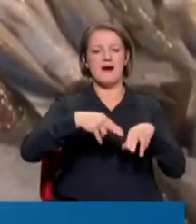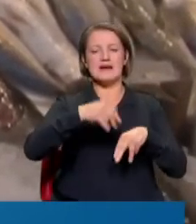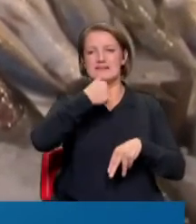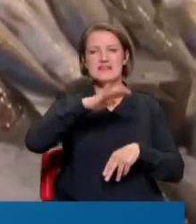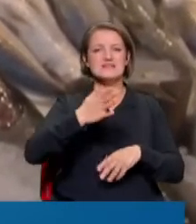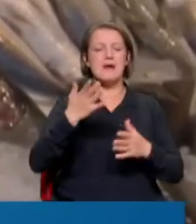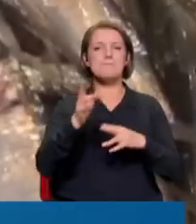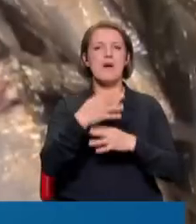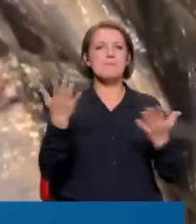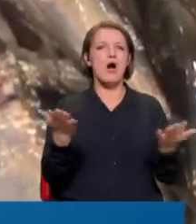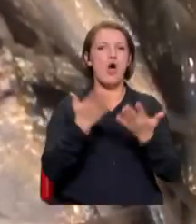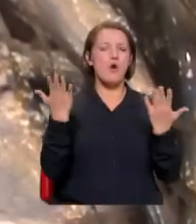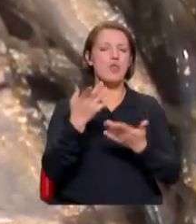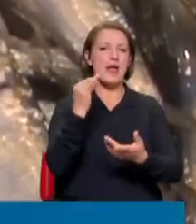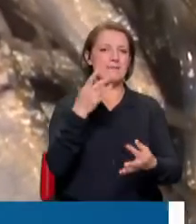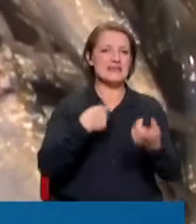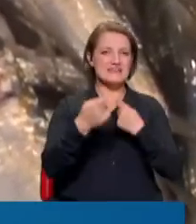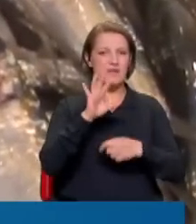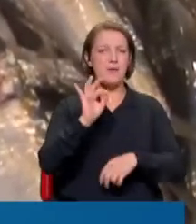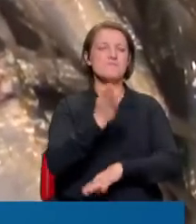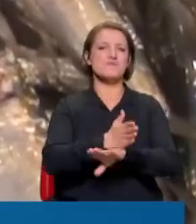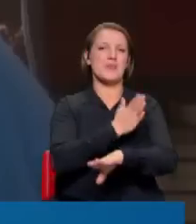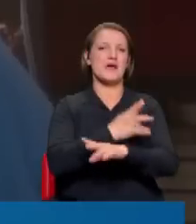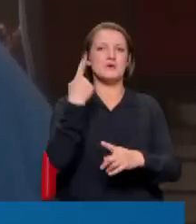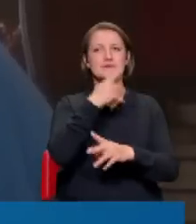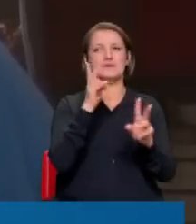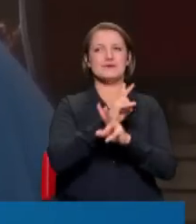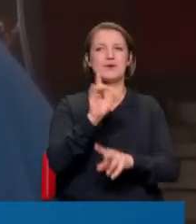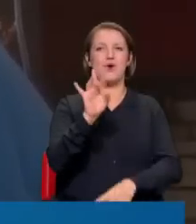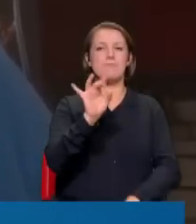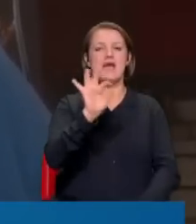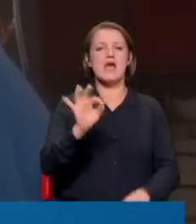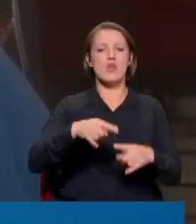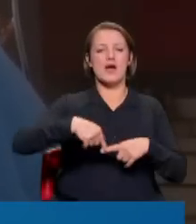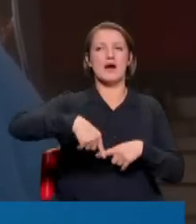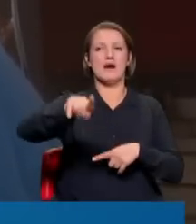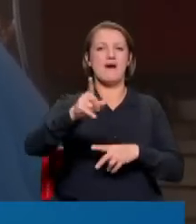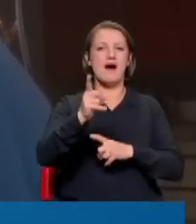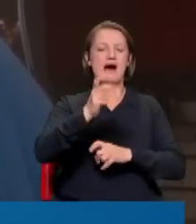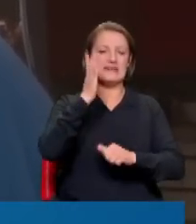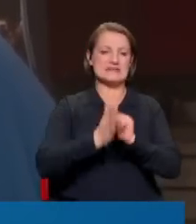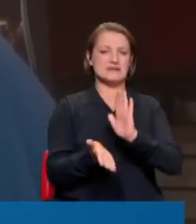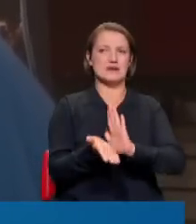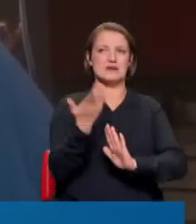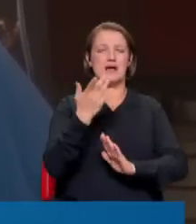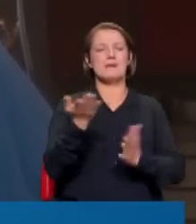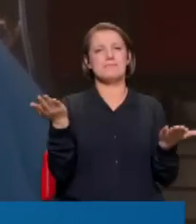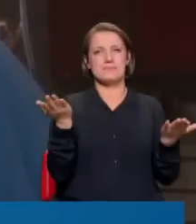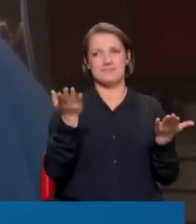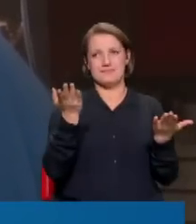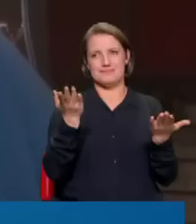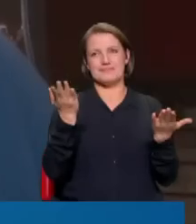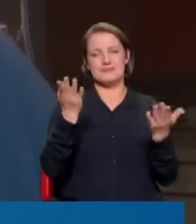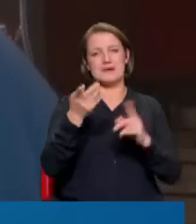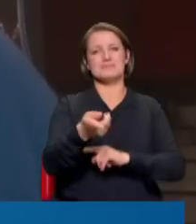yaşanan balık bolluğu hem esnafın hem vatandaşın yüzünü güldürdü 15 Eylül itibariyle av yas sağımız kalktı Vira bismillah deyip